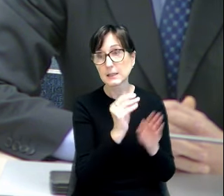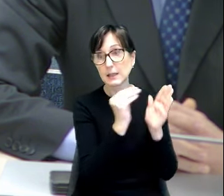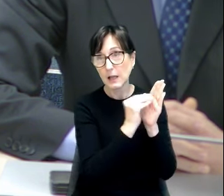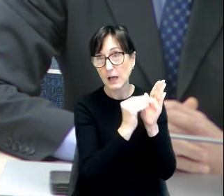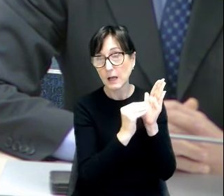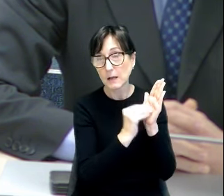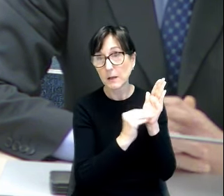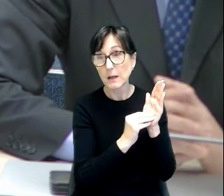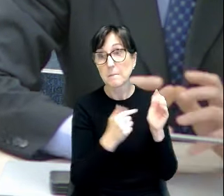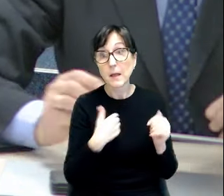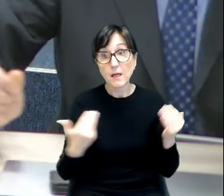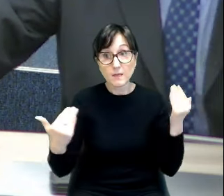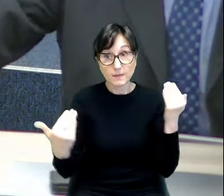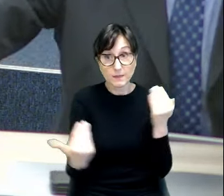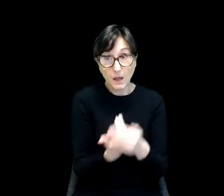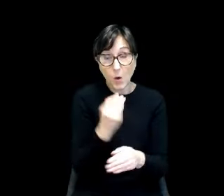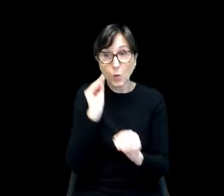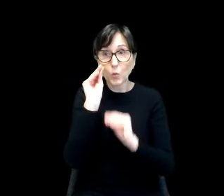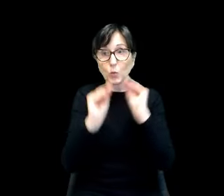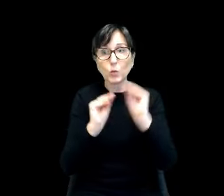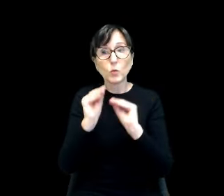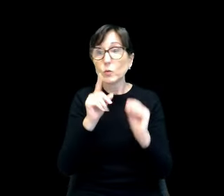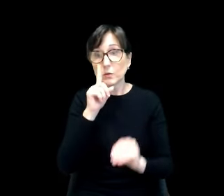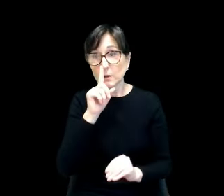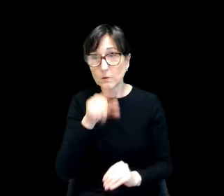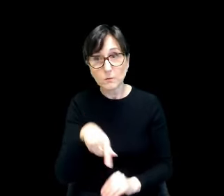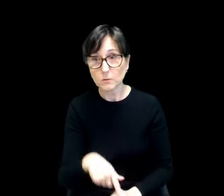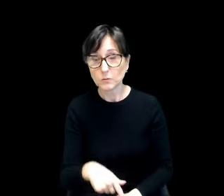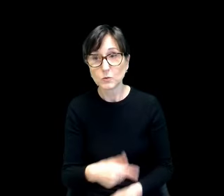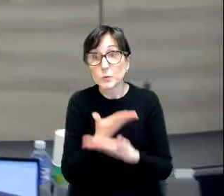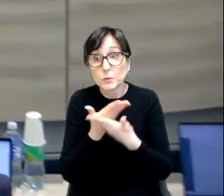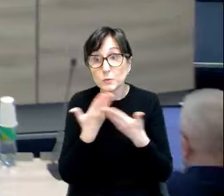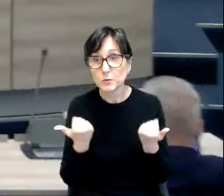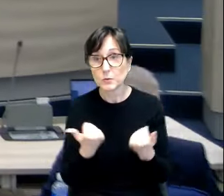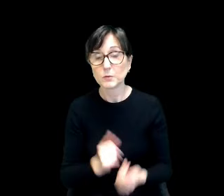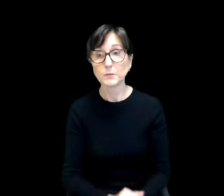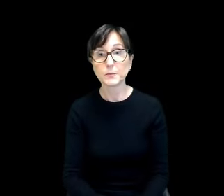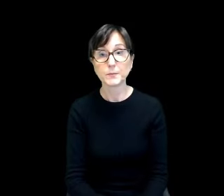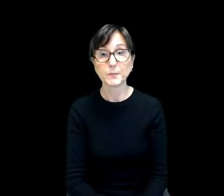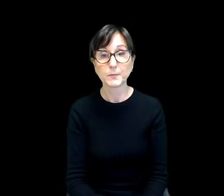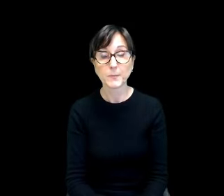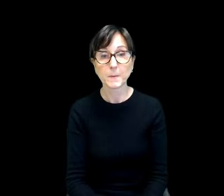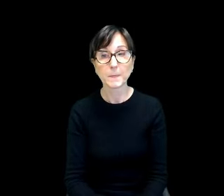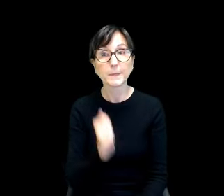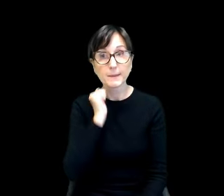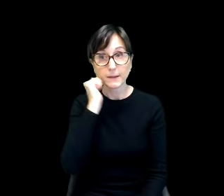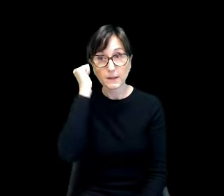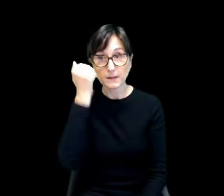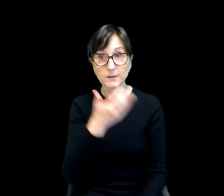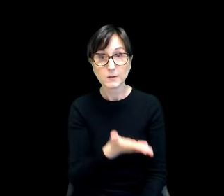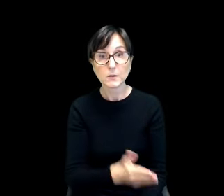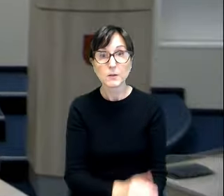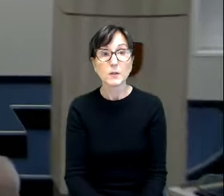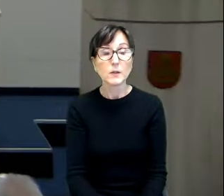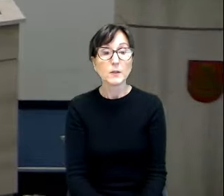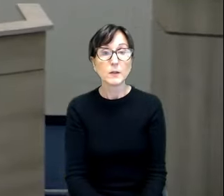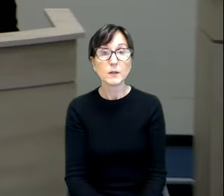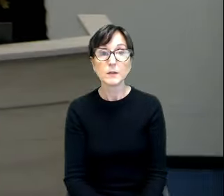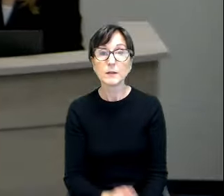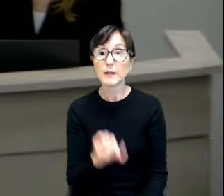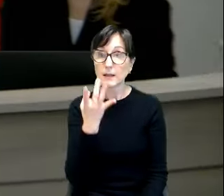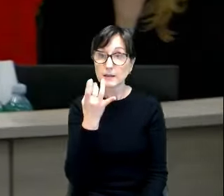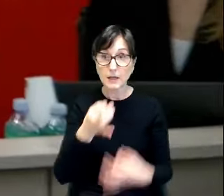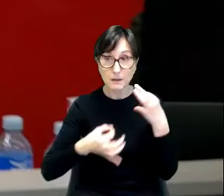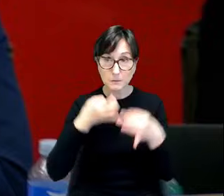nesukuriame viskas taip dėkoju daugiau pasisakančių